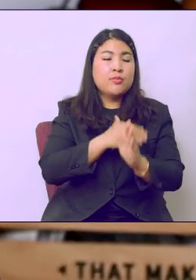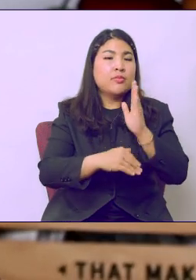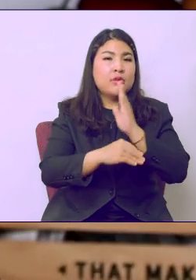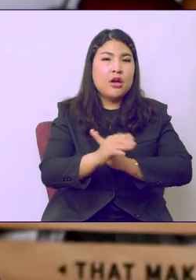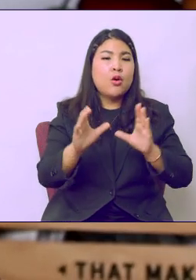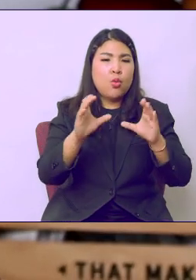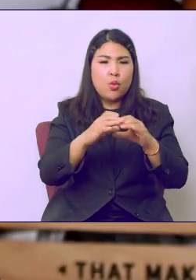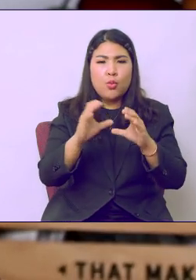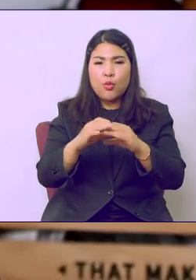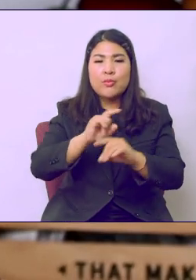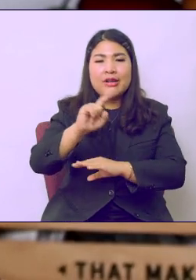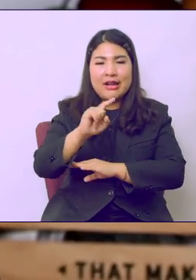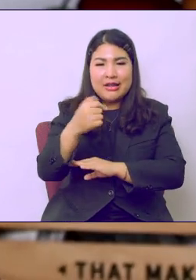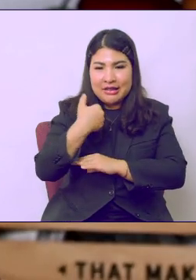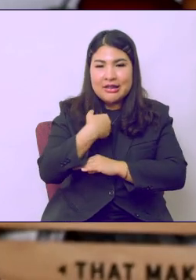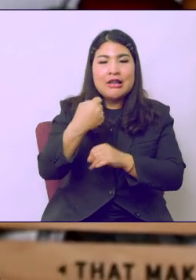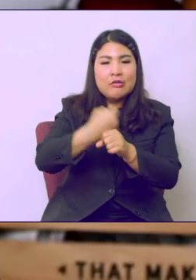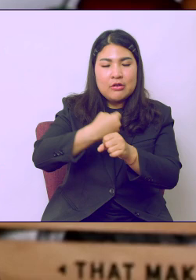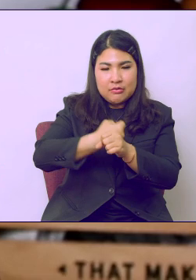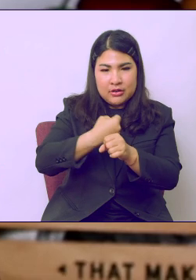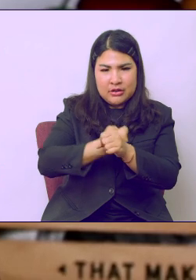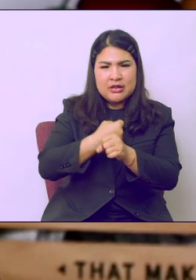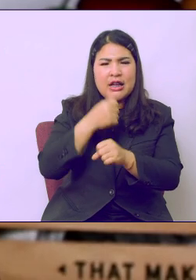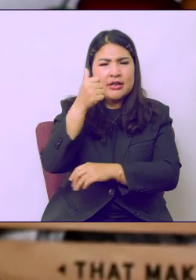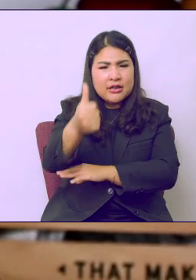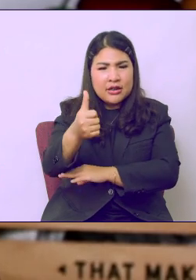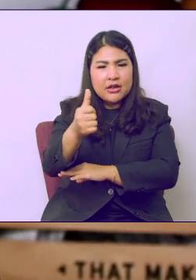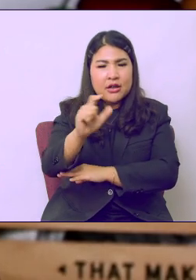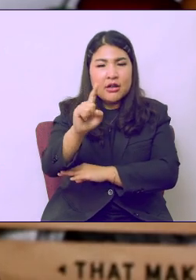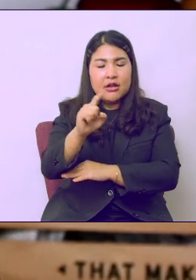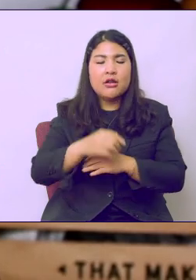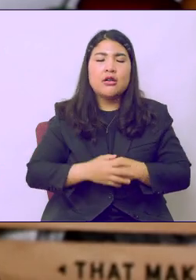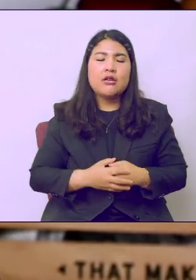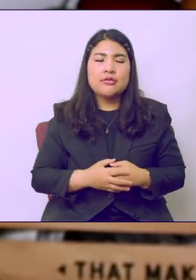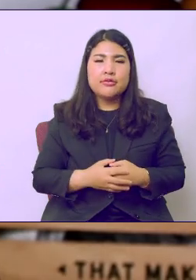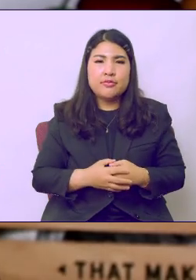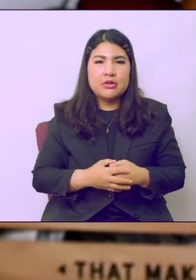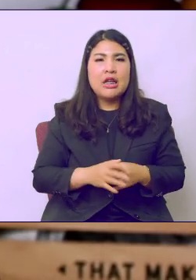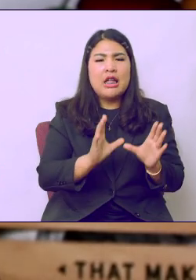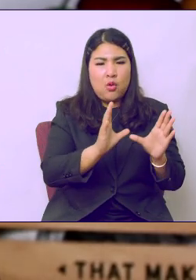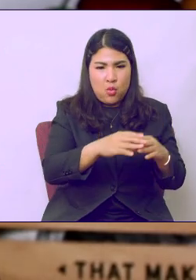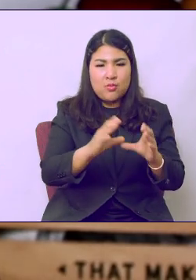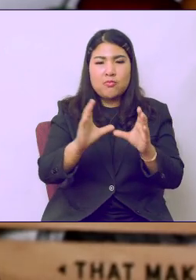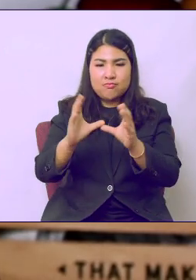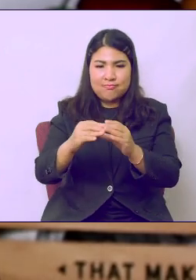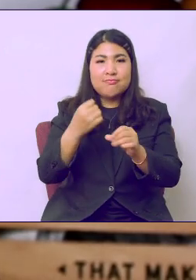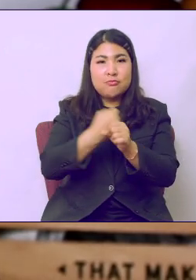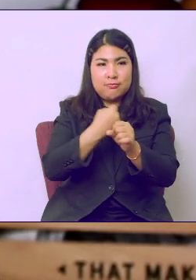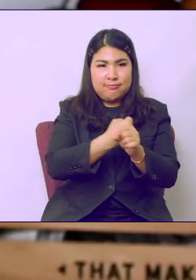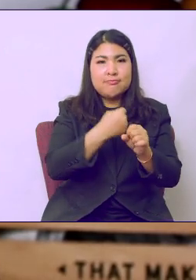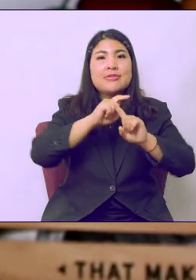ไหนที่ฝึกอ่าถ้าโยคะได้ดีนะครับจริงๆแล้วอ่ะนะครับแต่ละกลุ่มอ่ะฝึกไม่เหมือน